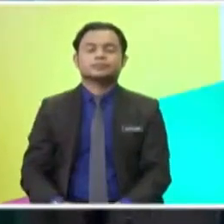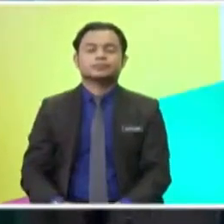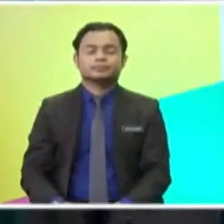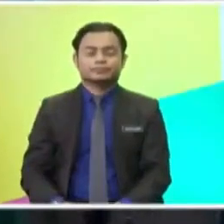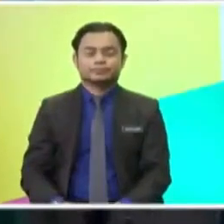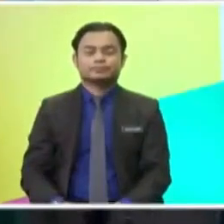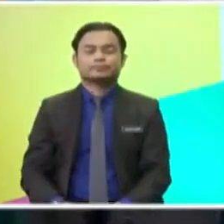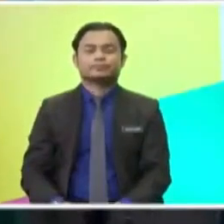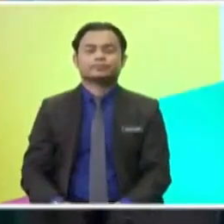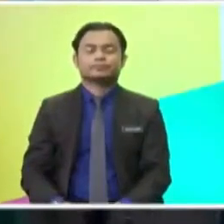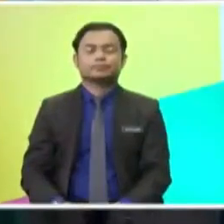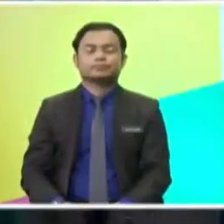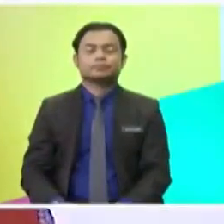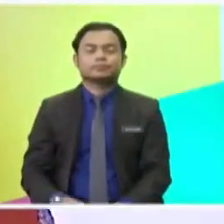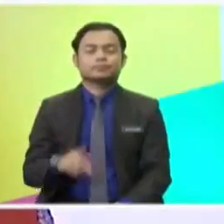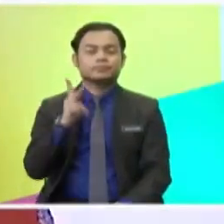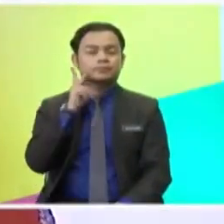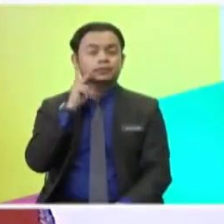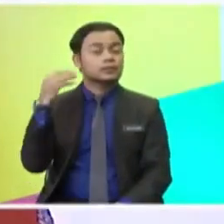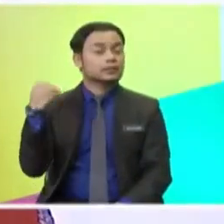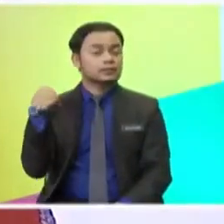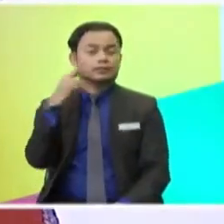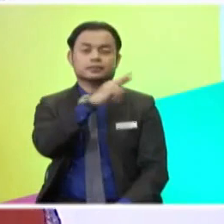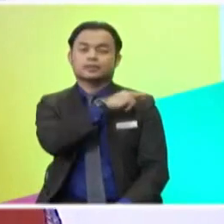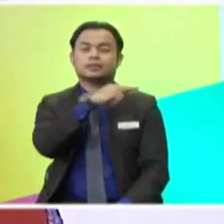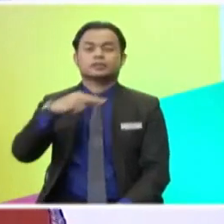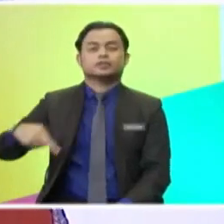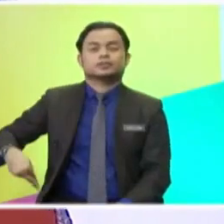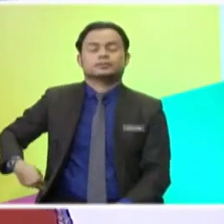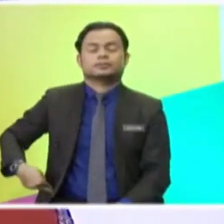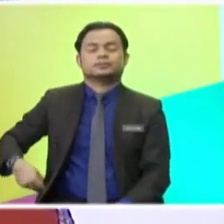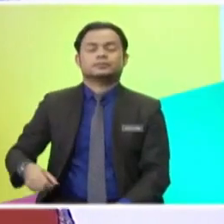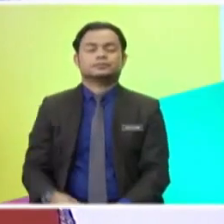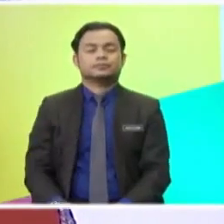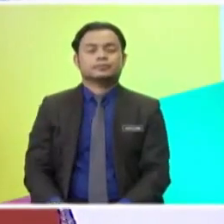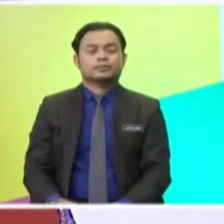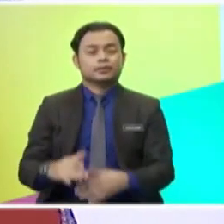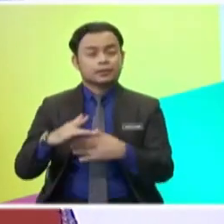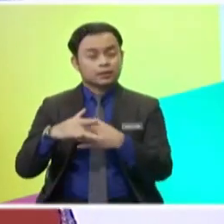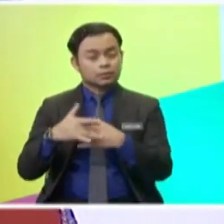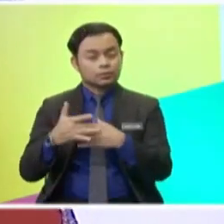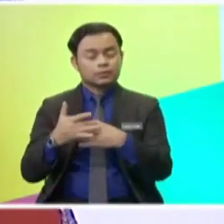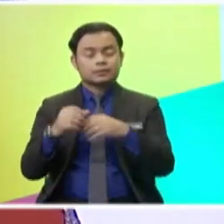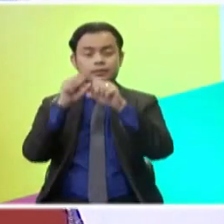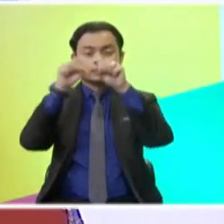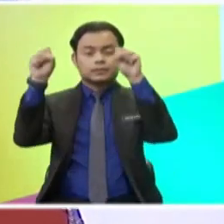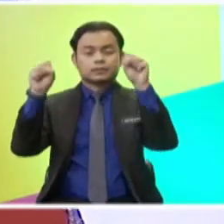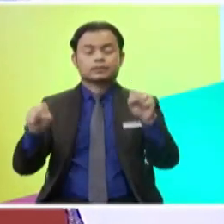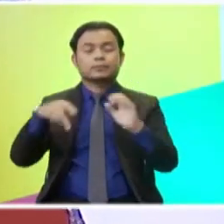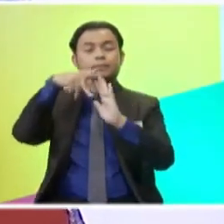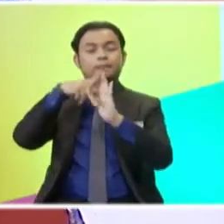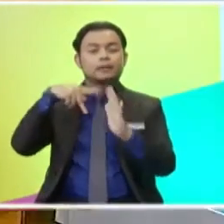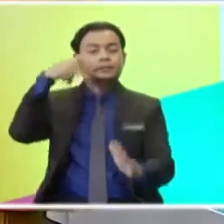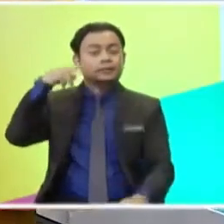betul. Okey, Kedah adalah negeri yang mempunyai raja, betul. Antara negeri terawal yang mengamalkan sistem pemerintahan beraja. Okey, Kak Yuyu nak